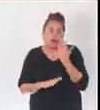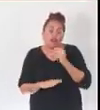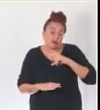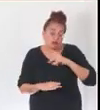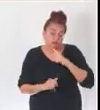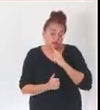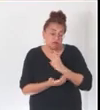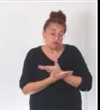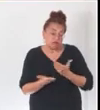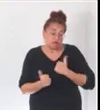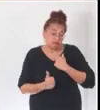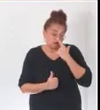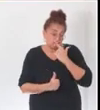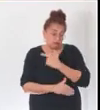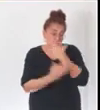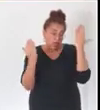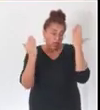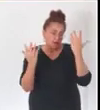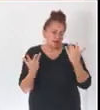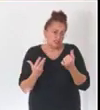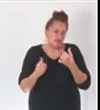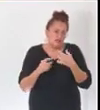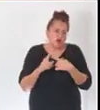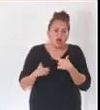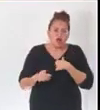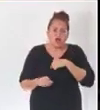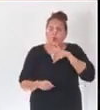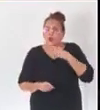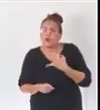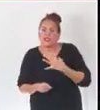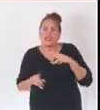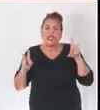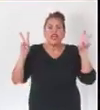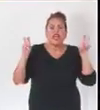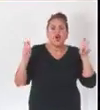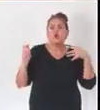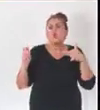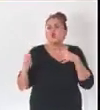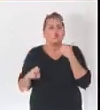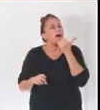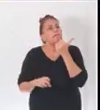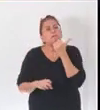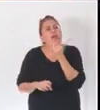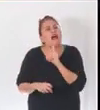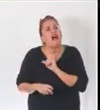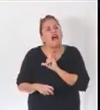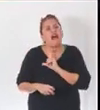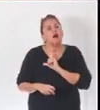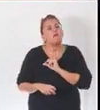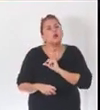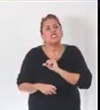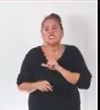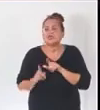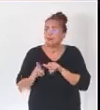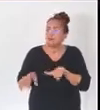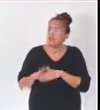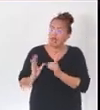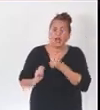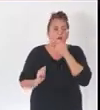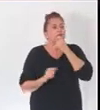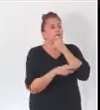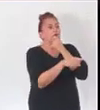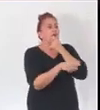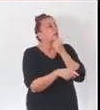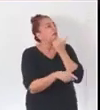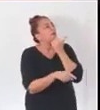marre de la police de l'expression, de la police de la colère, de comment on devrait parler, pas parler, de dire